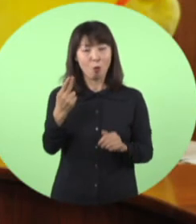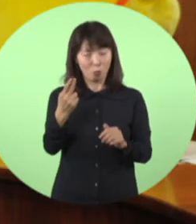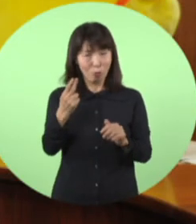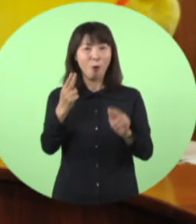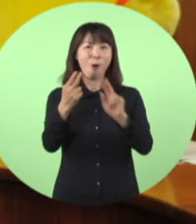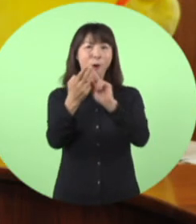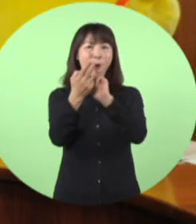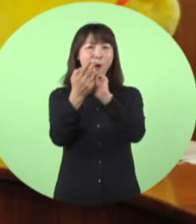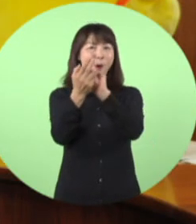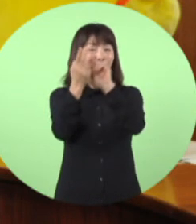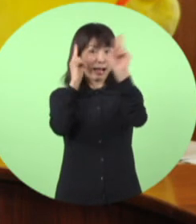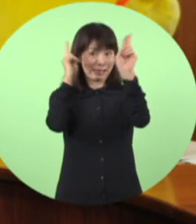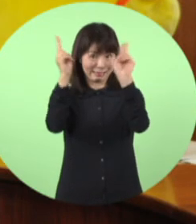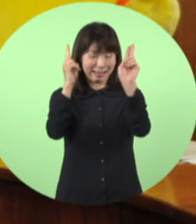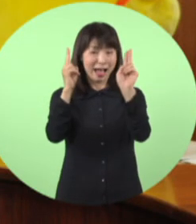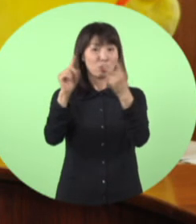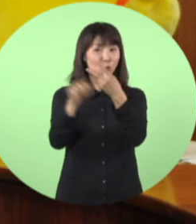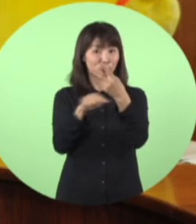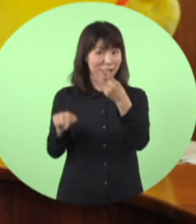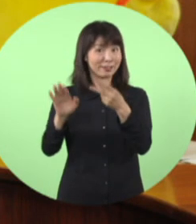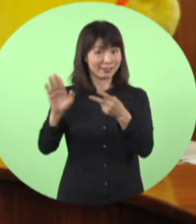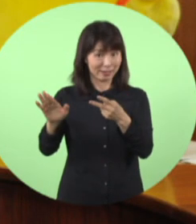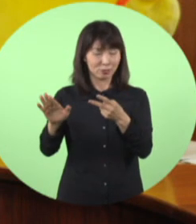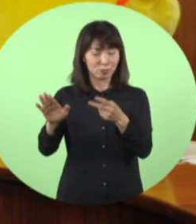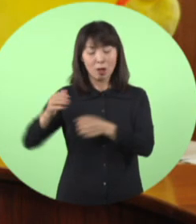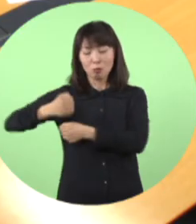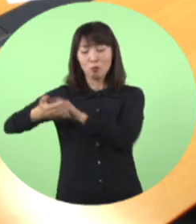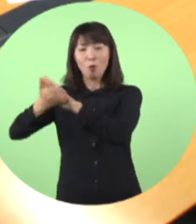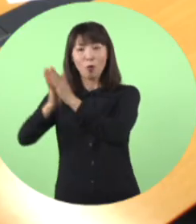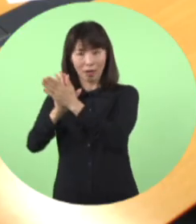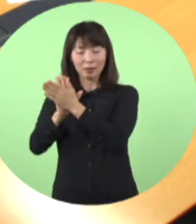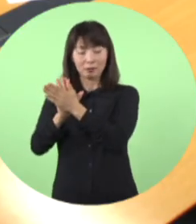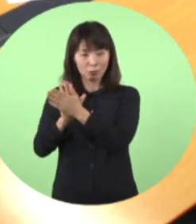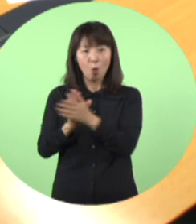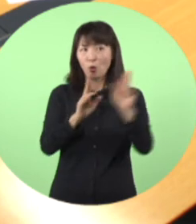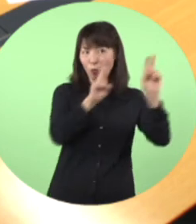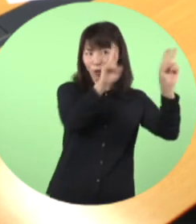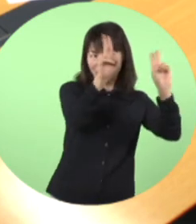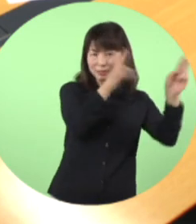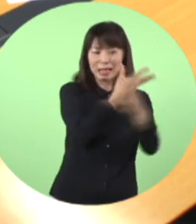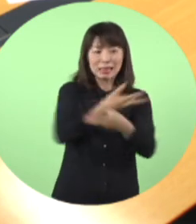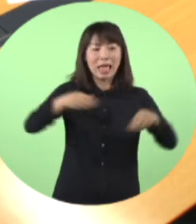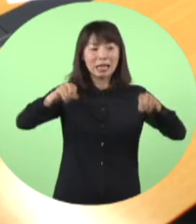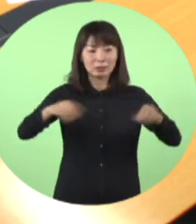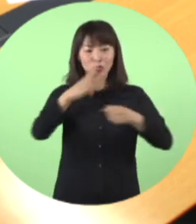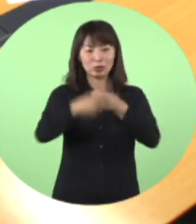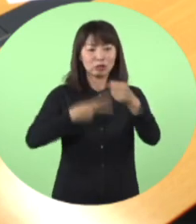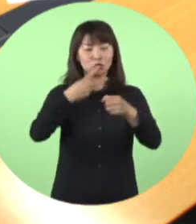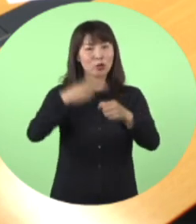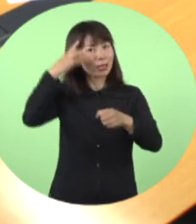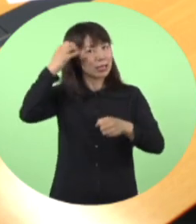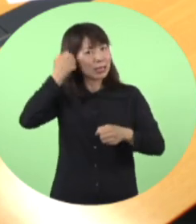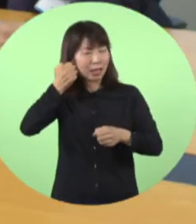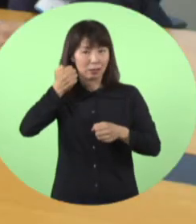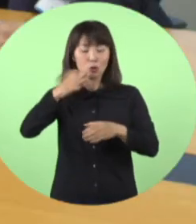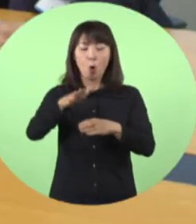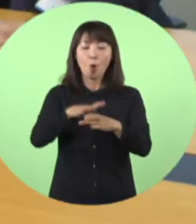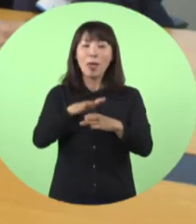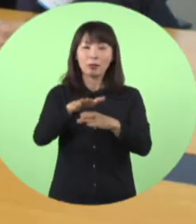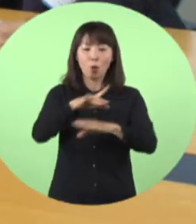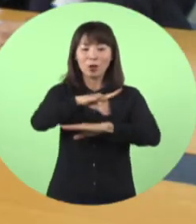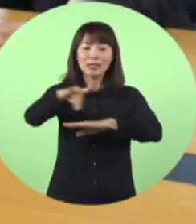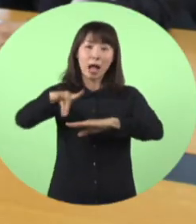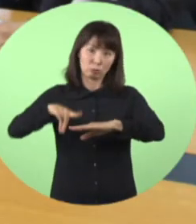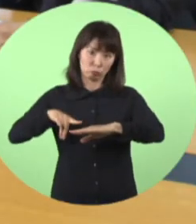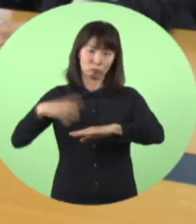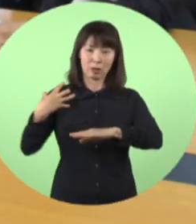兵庫県と株式会社ファミリーマートとの連携と協力に関する協定の締結2周年を記念した弁当を企画していたところ